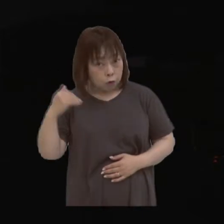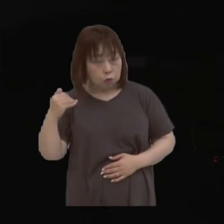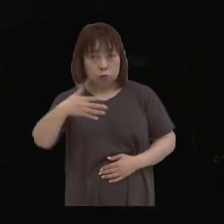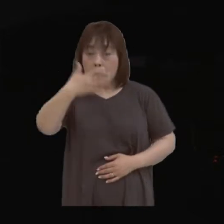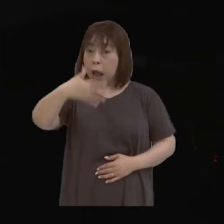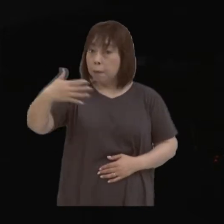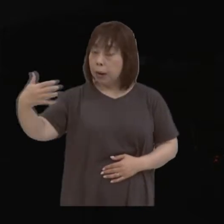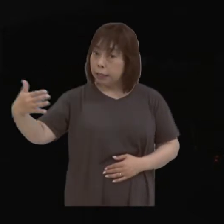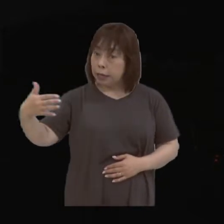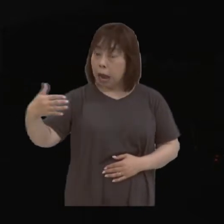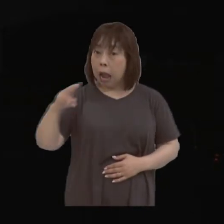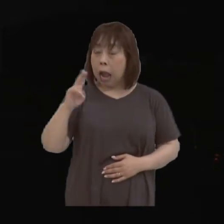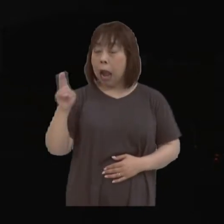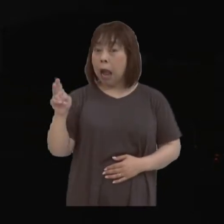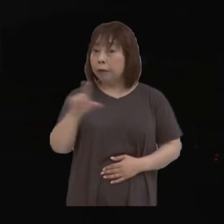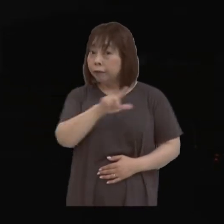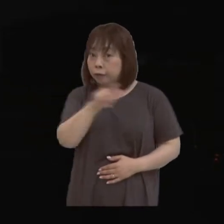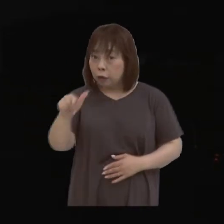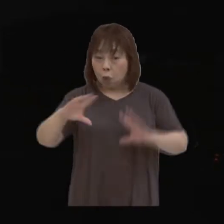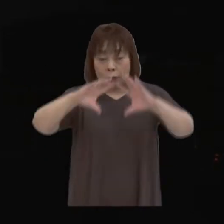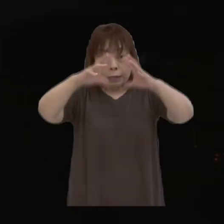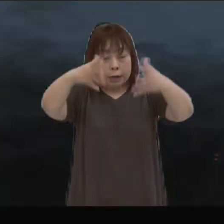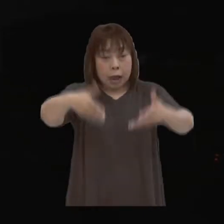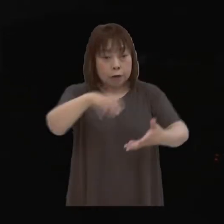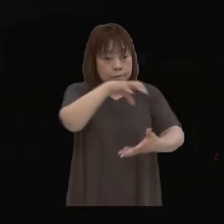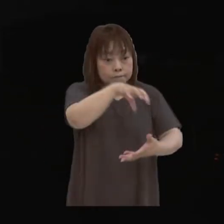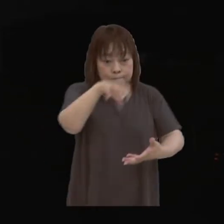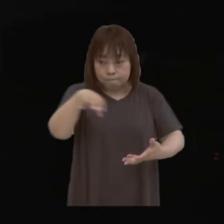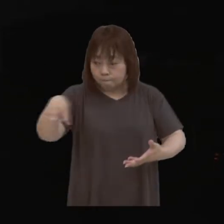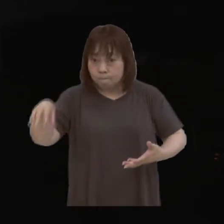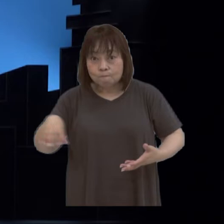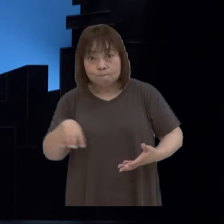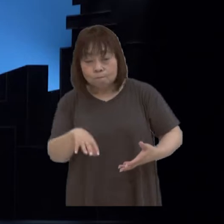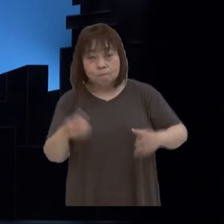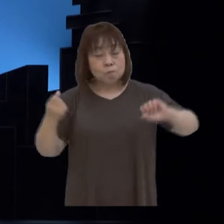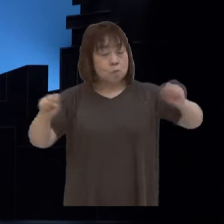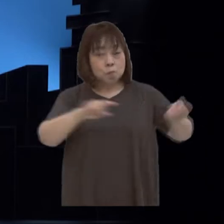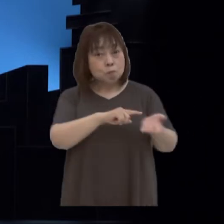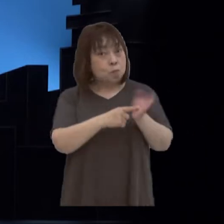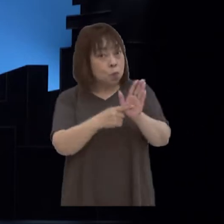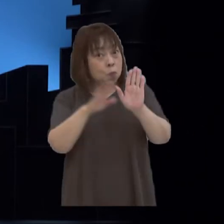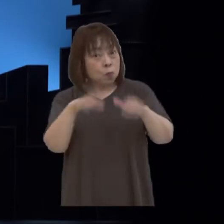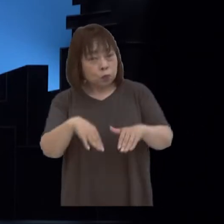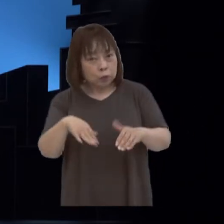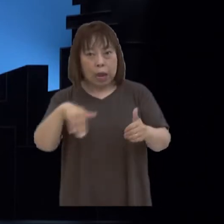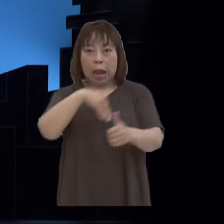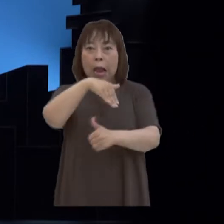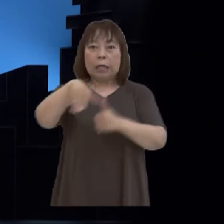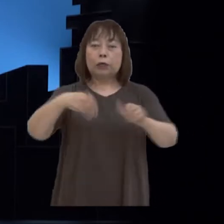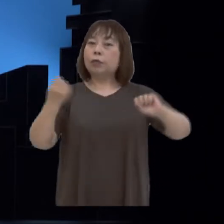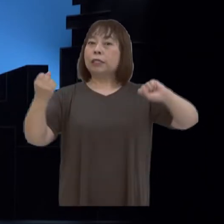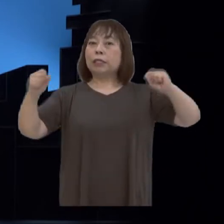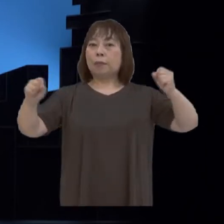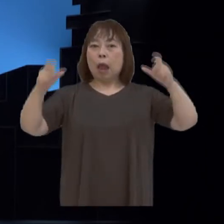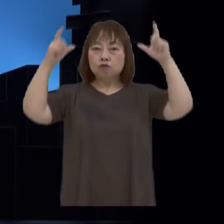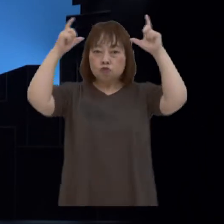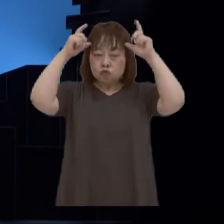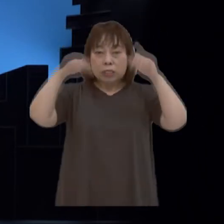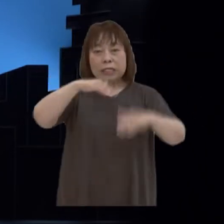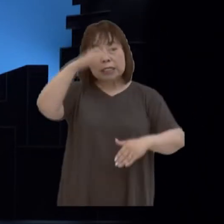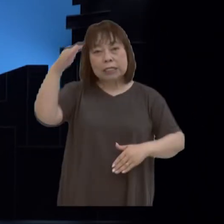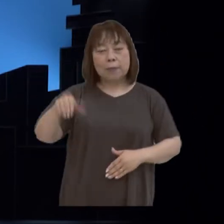ニア、ハンガリーと世界を股にかけ上演された風間守夫一人芝居牛山明シリー